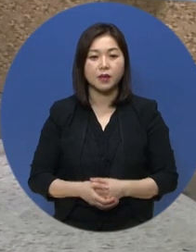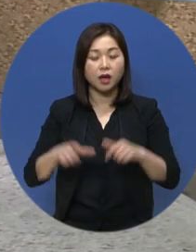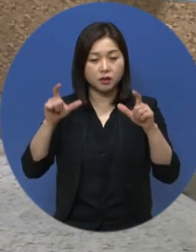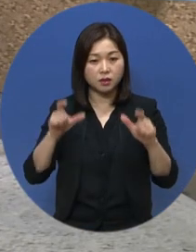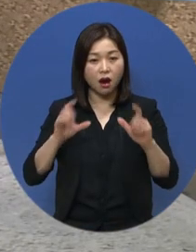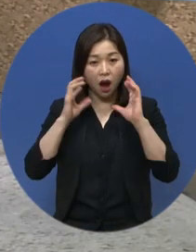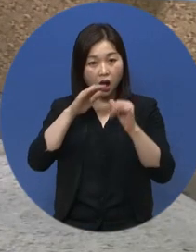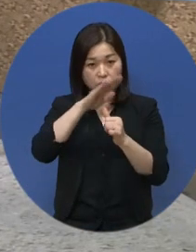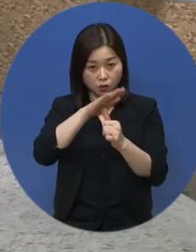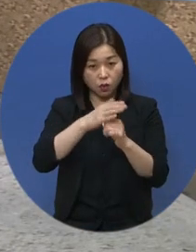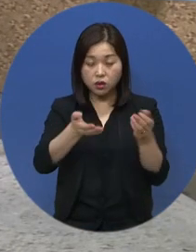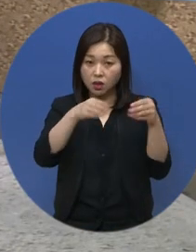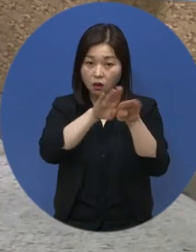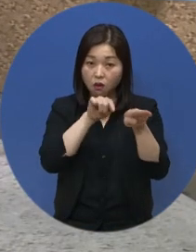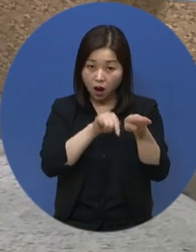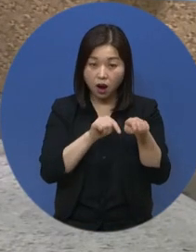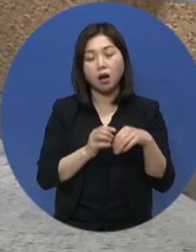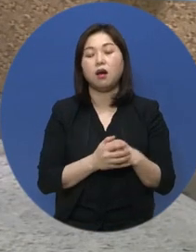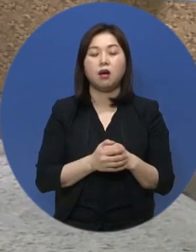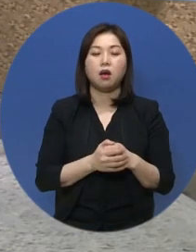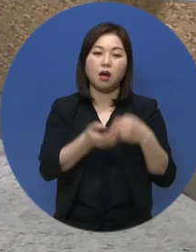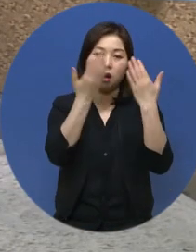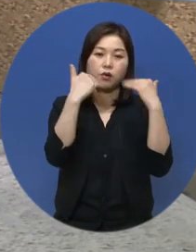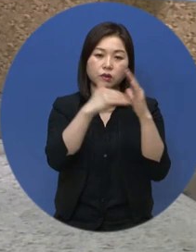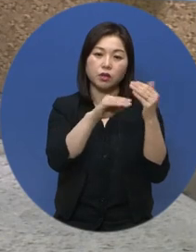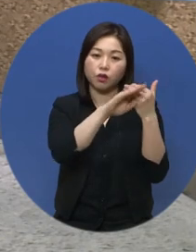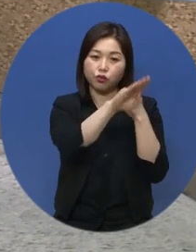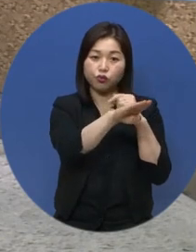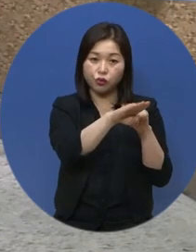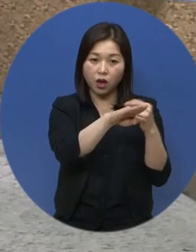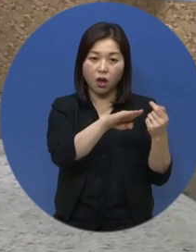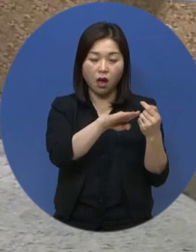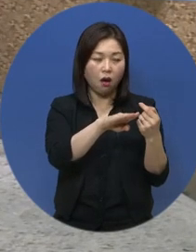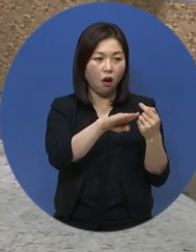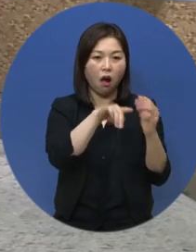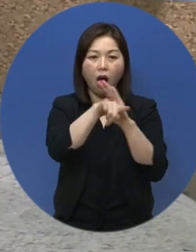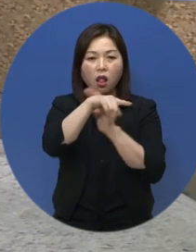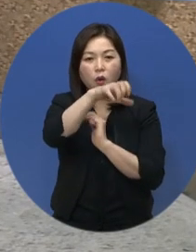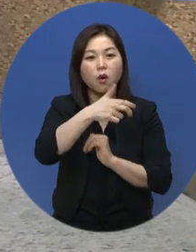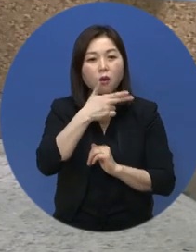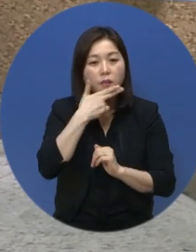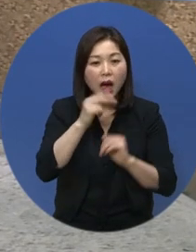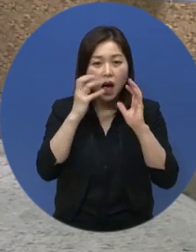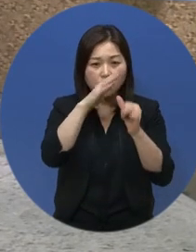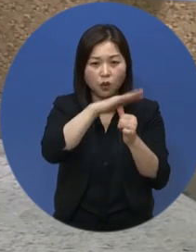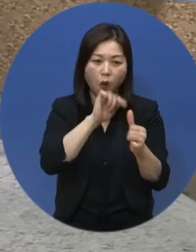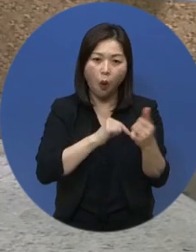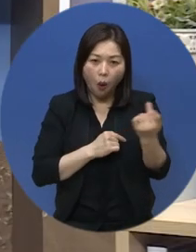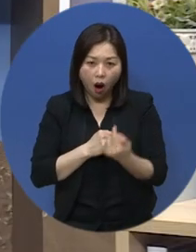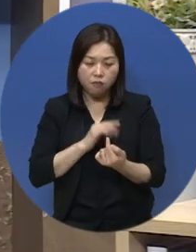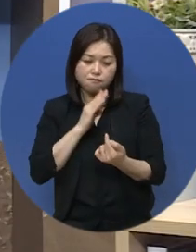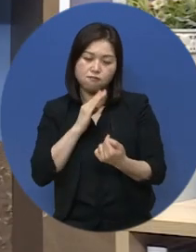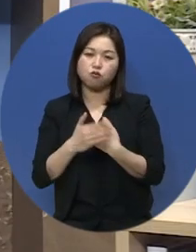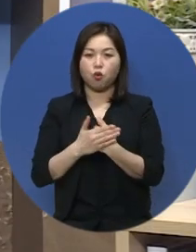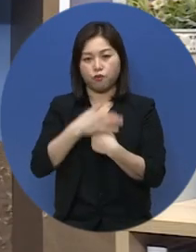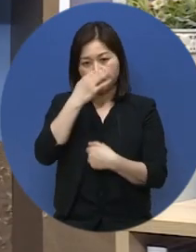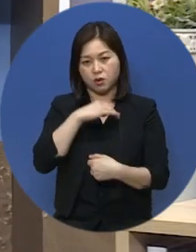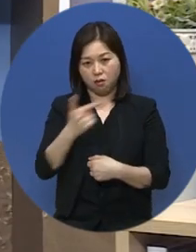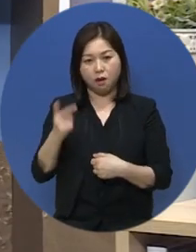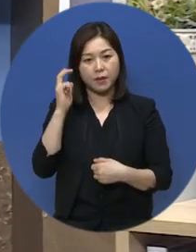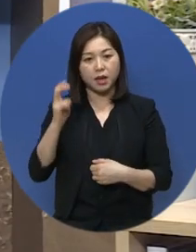지역아동센터가 이런 그러니까 학교를 마치고 나면 갈 곳이 없는 아동들한테는 정말 큰 힘이 될 것 같은데요. 네네.